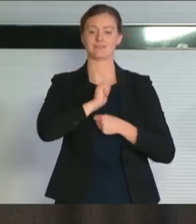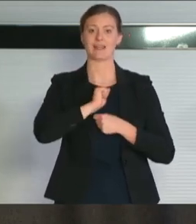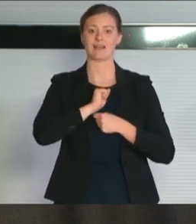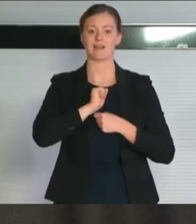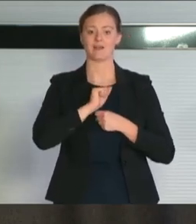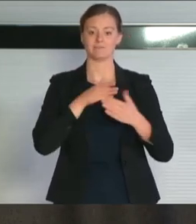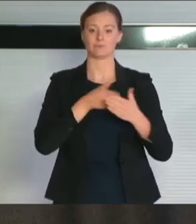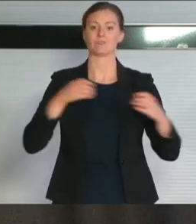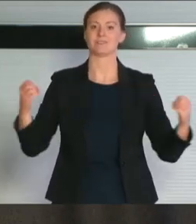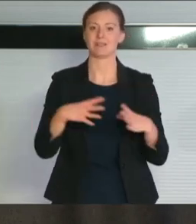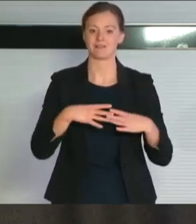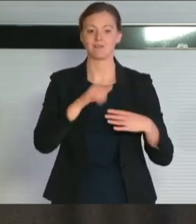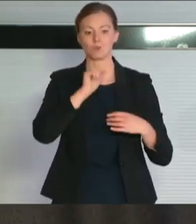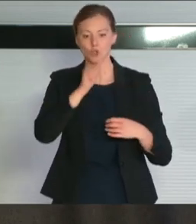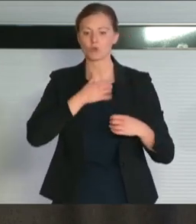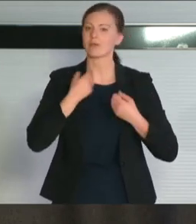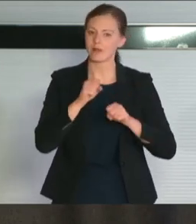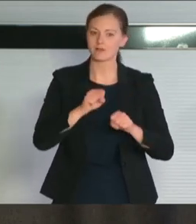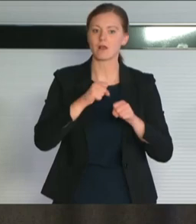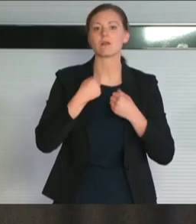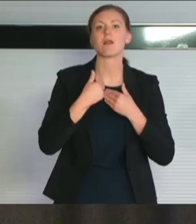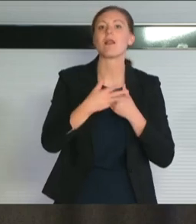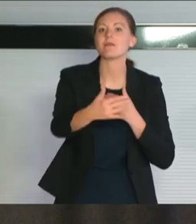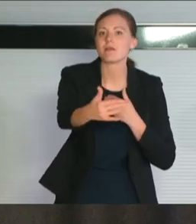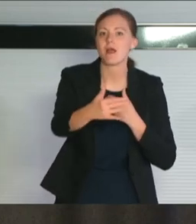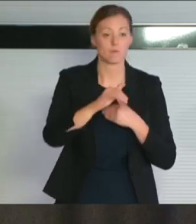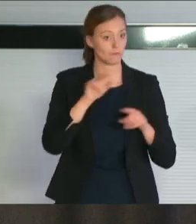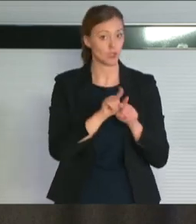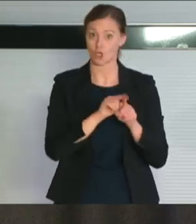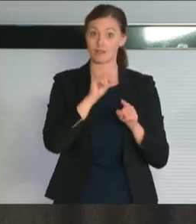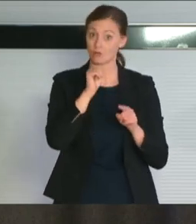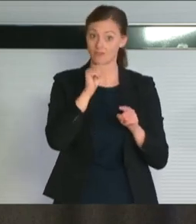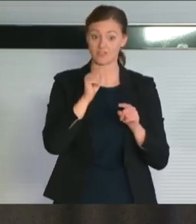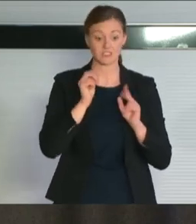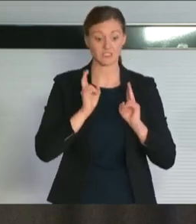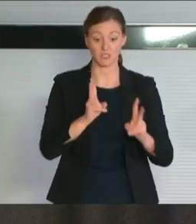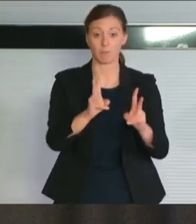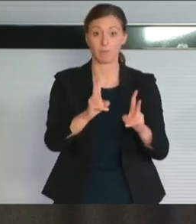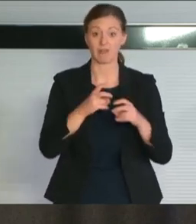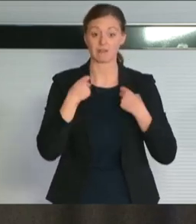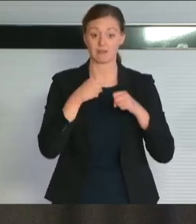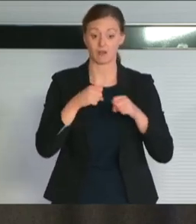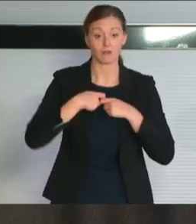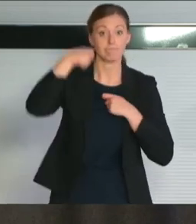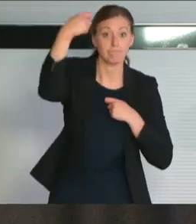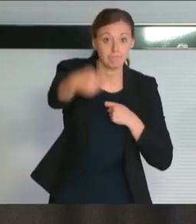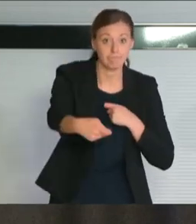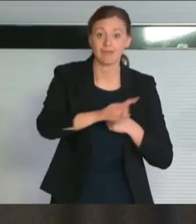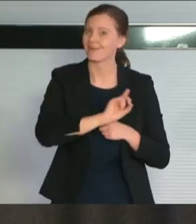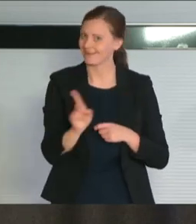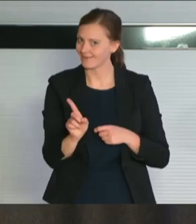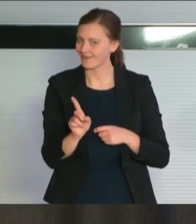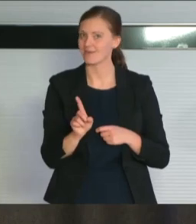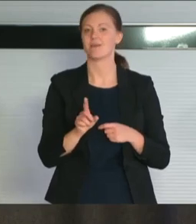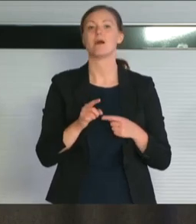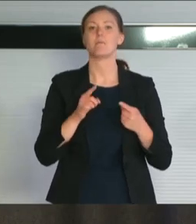Det betyr ikke nødvendigvis at vi skal ha de samme tiltakene som vi har nå lenge. Vi